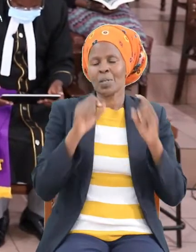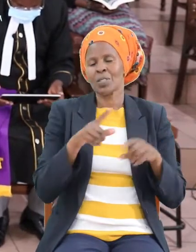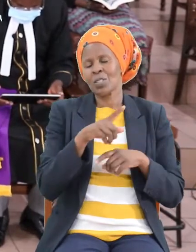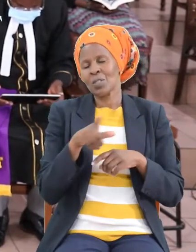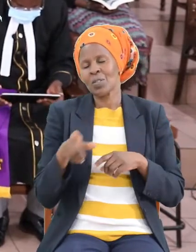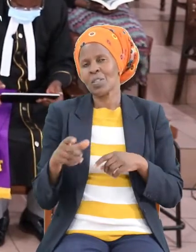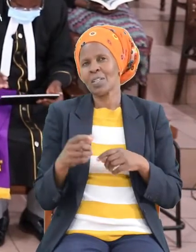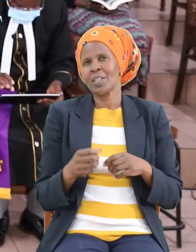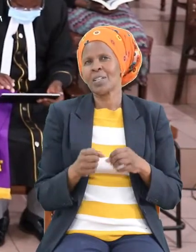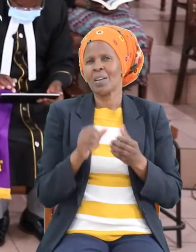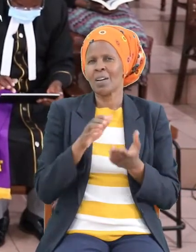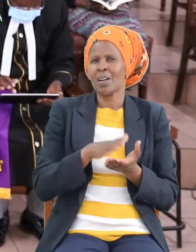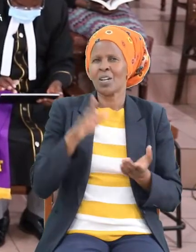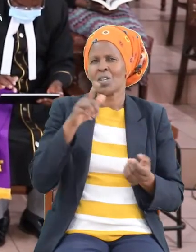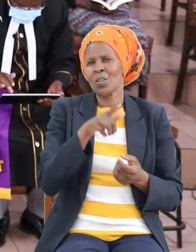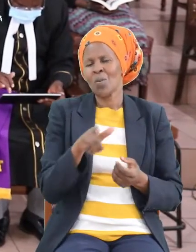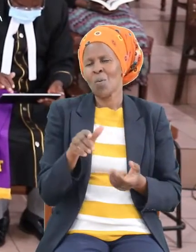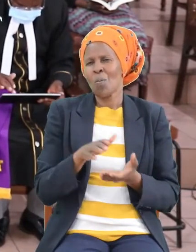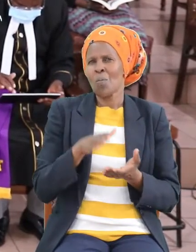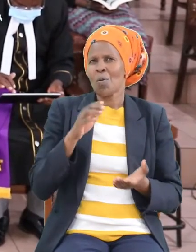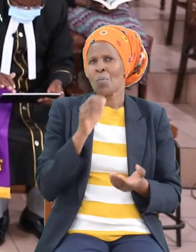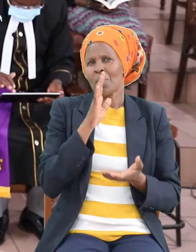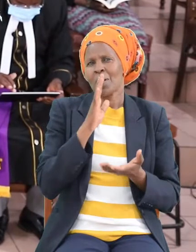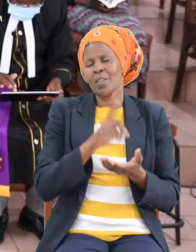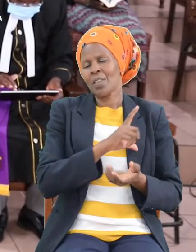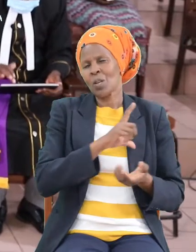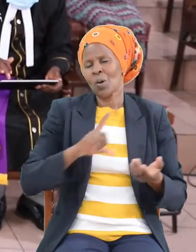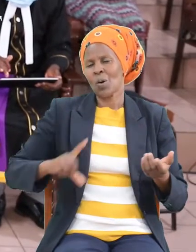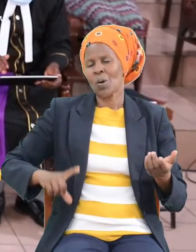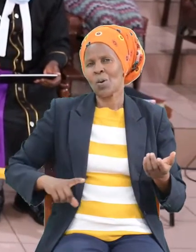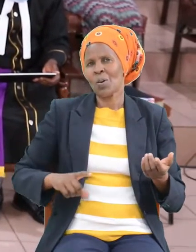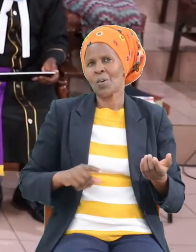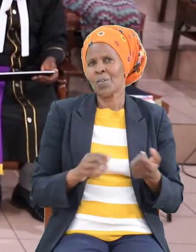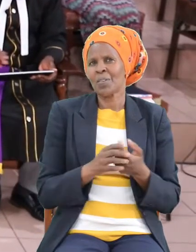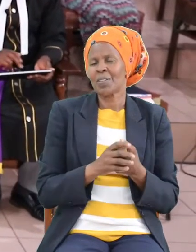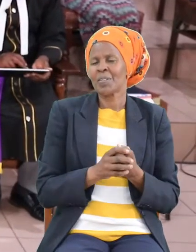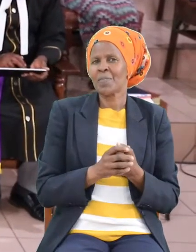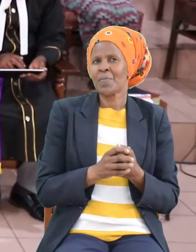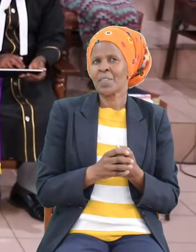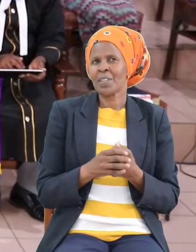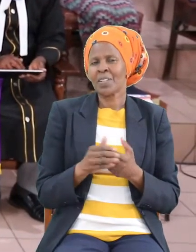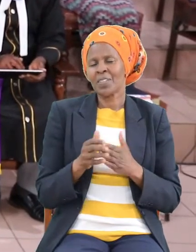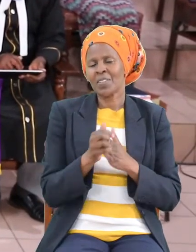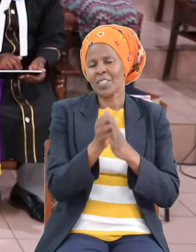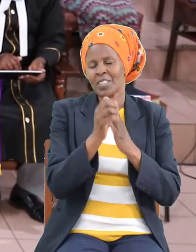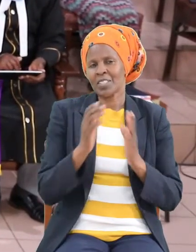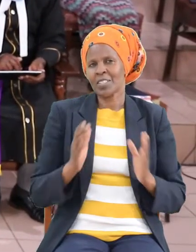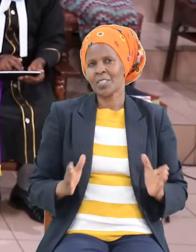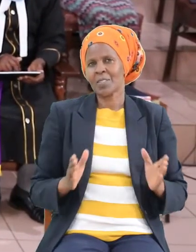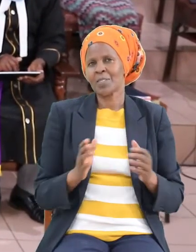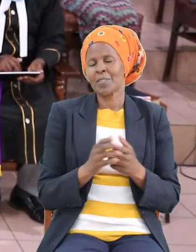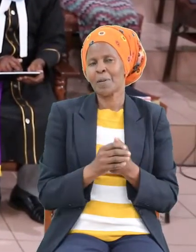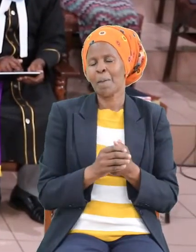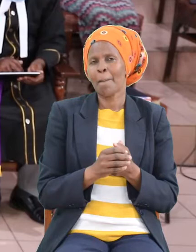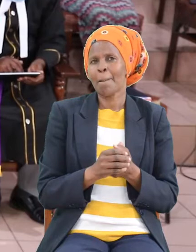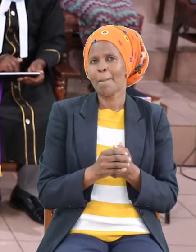na kuongezee. Bwana Yesu asifiwe. Amen. Kwa majina mimi nilikuwa naongoza, naitwa Rachel